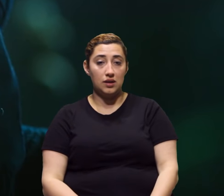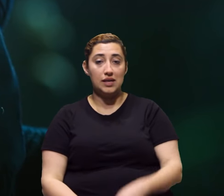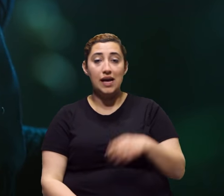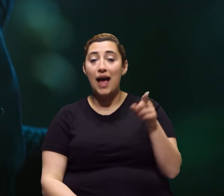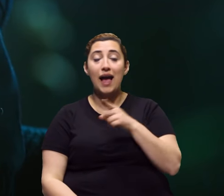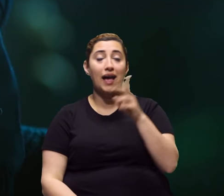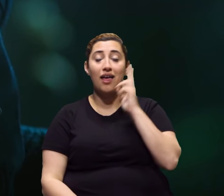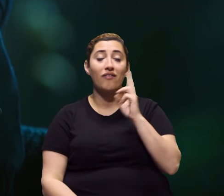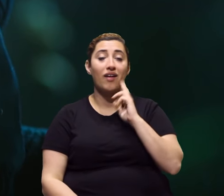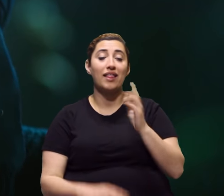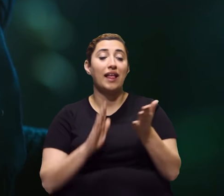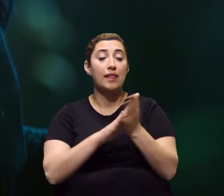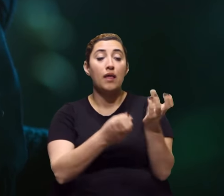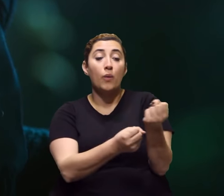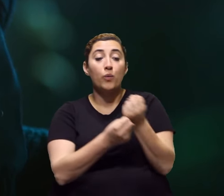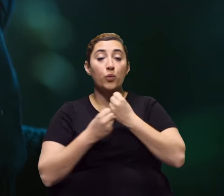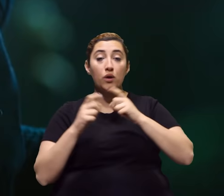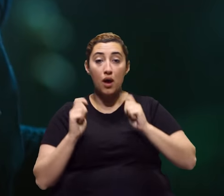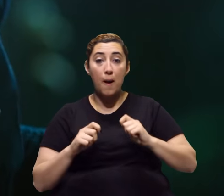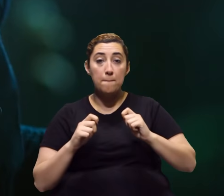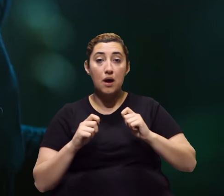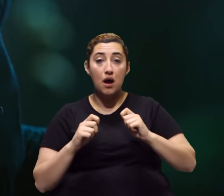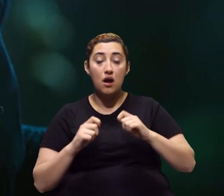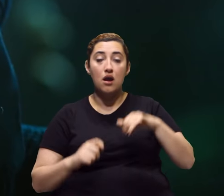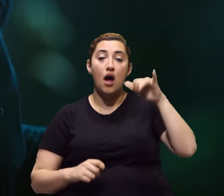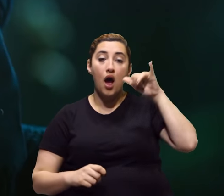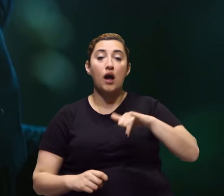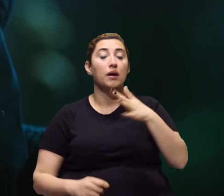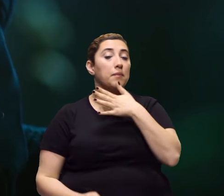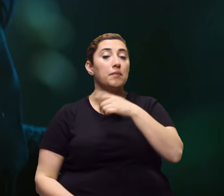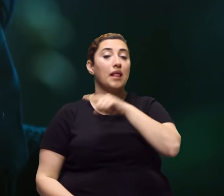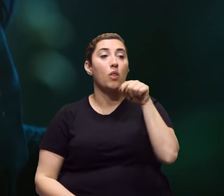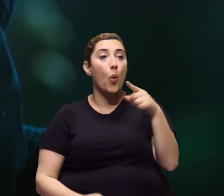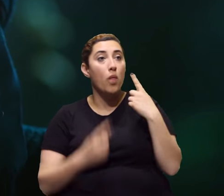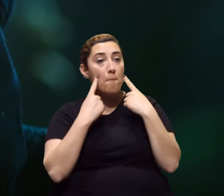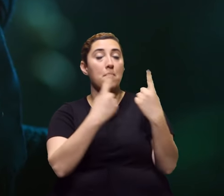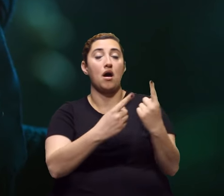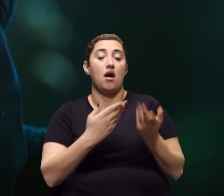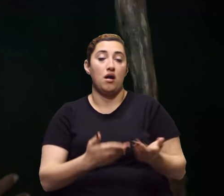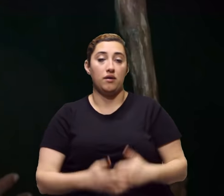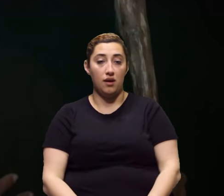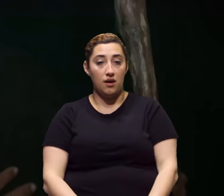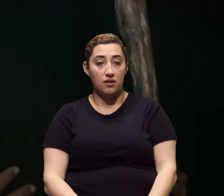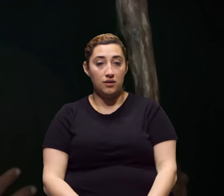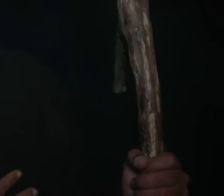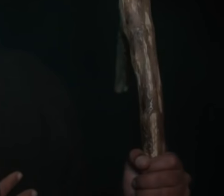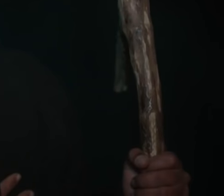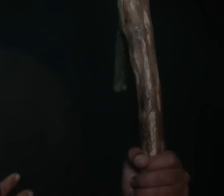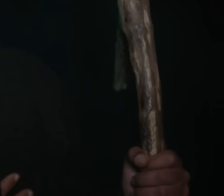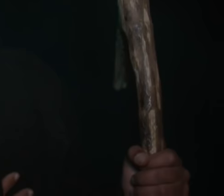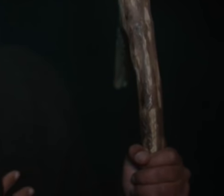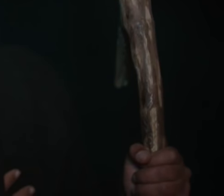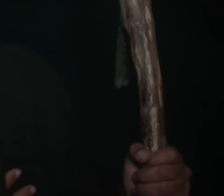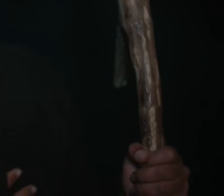Hangi pir elinden tutar, hak erenler ona bakarlar. Yunus